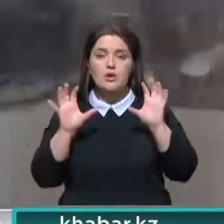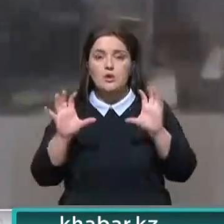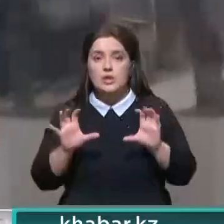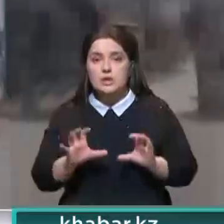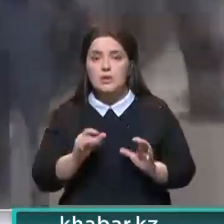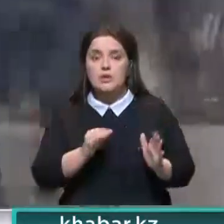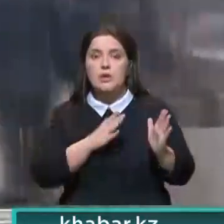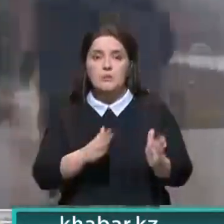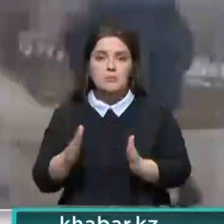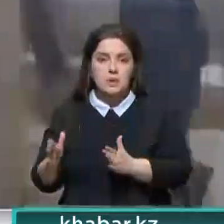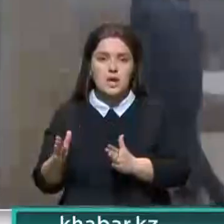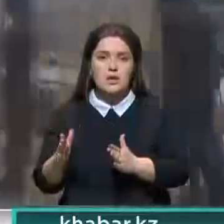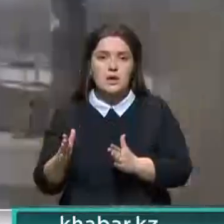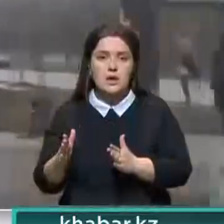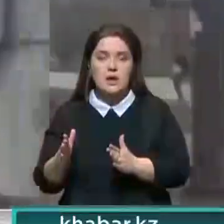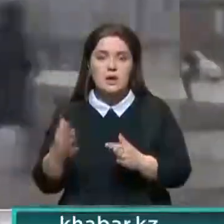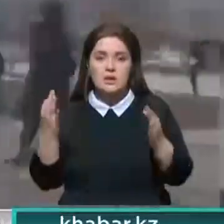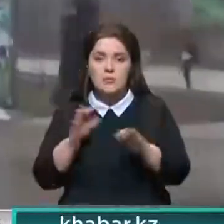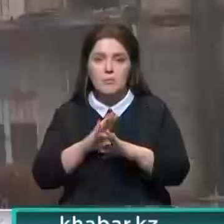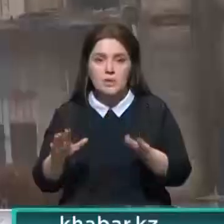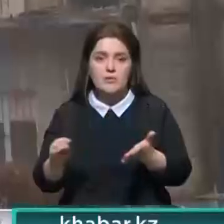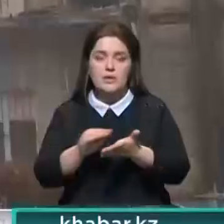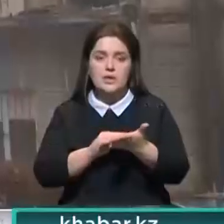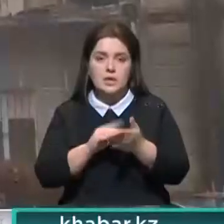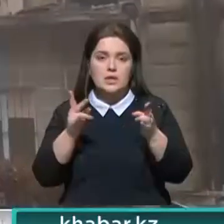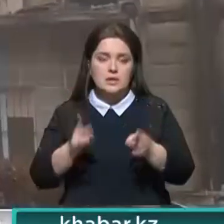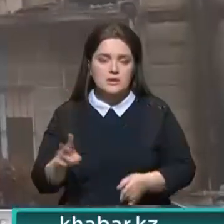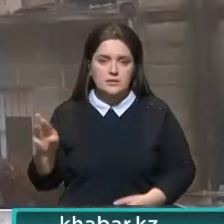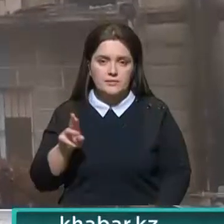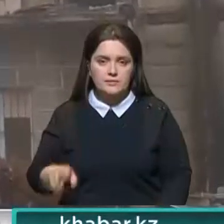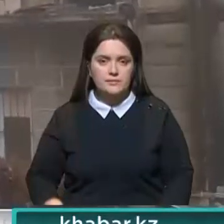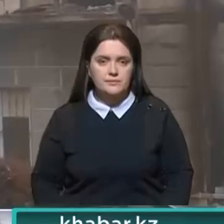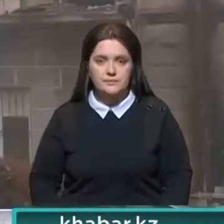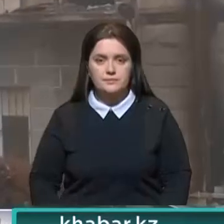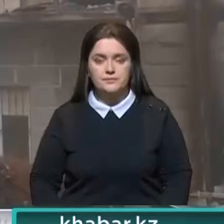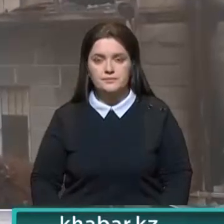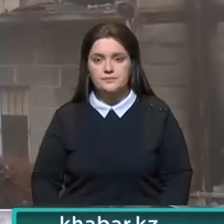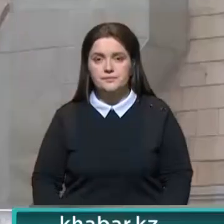И только закон и порядок не позволят допустить повторения трагического января.